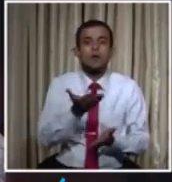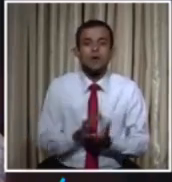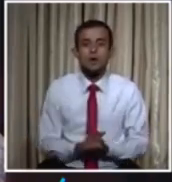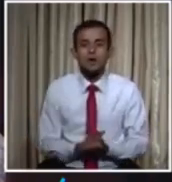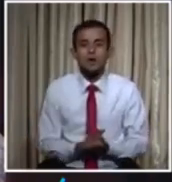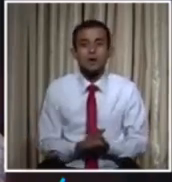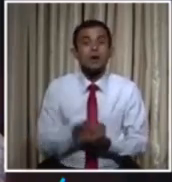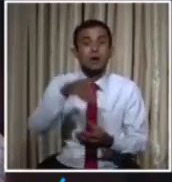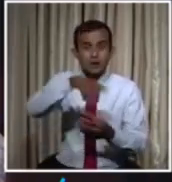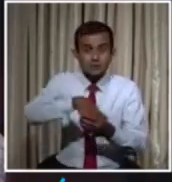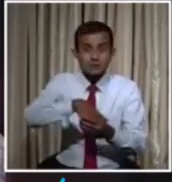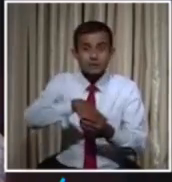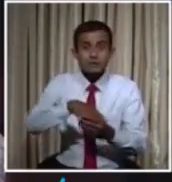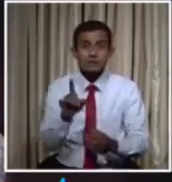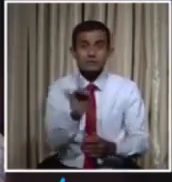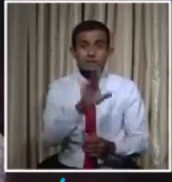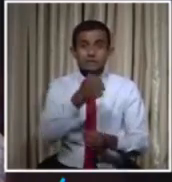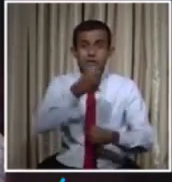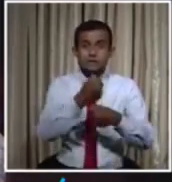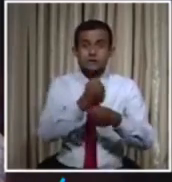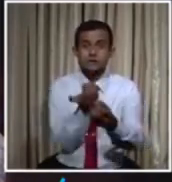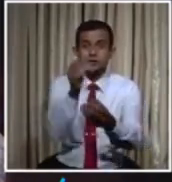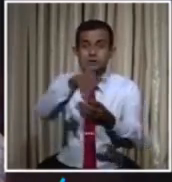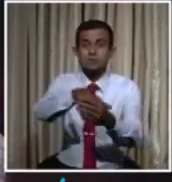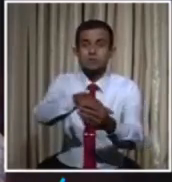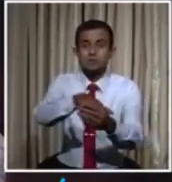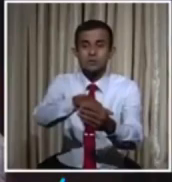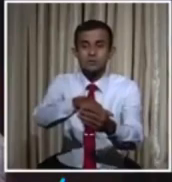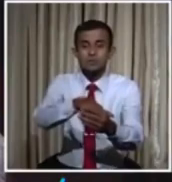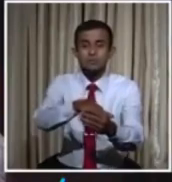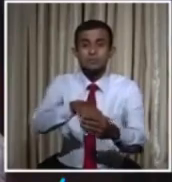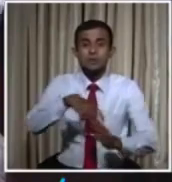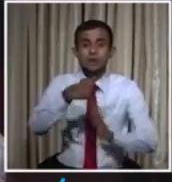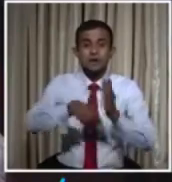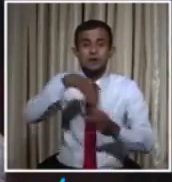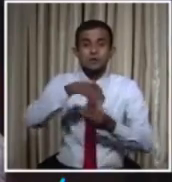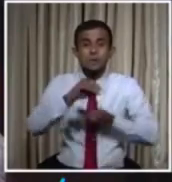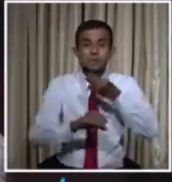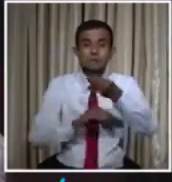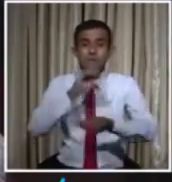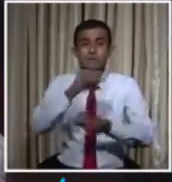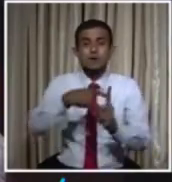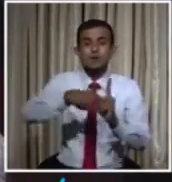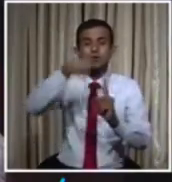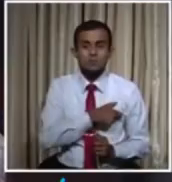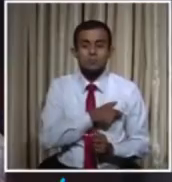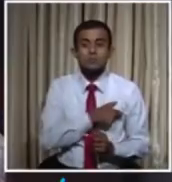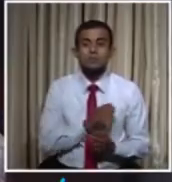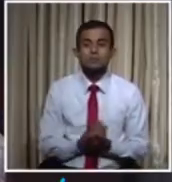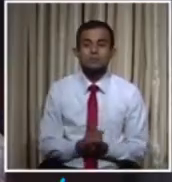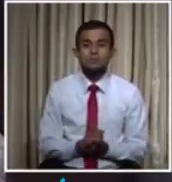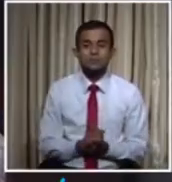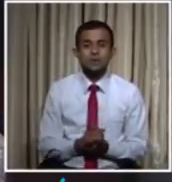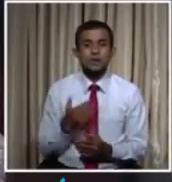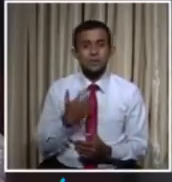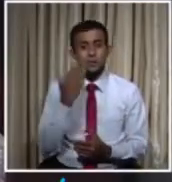ඒ තුලින් ඍජු රාජ්‍ය මැදිහත් වීම තුල රට තුල ආයෝජනය ප්‍රවර්ධනය කරන්නට පුළුවන් අපි මුහුණ